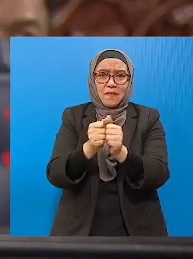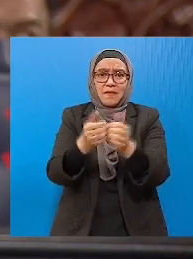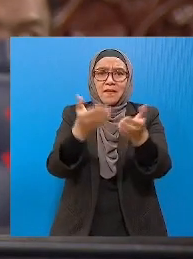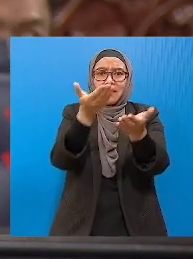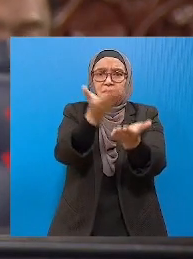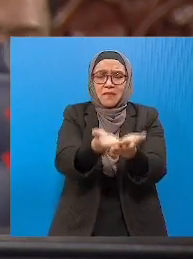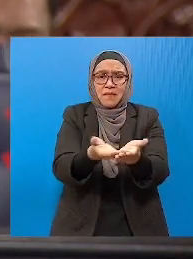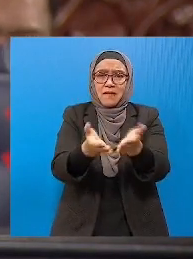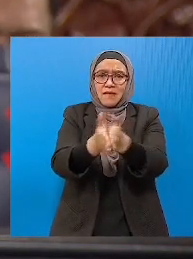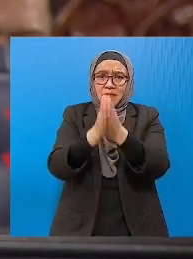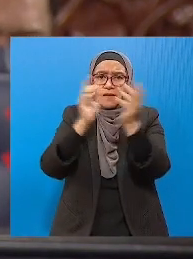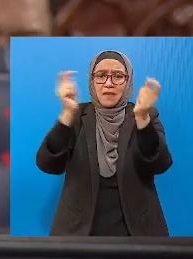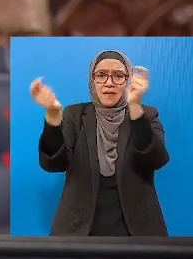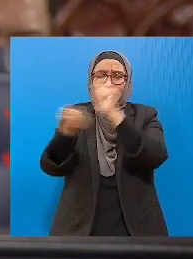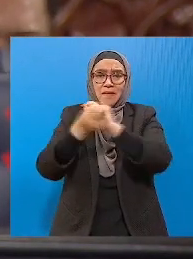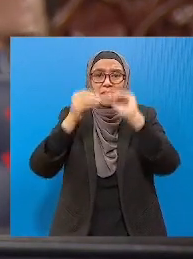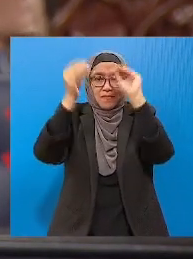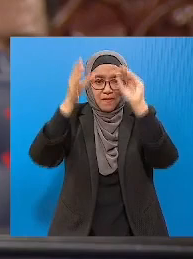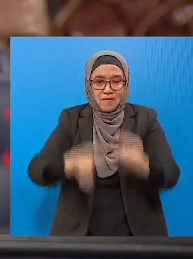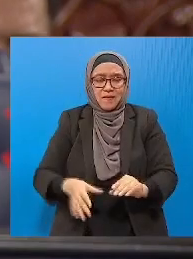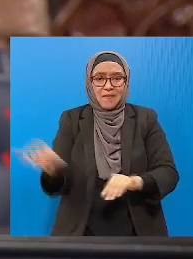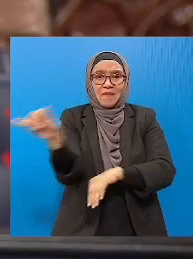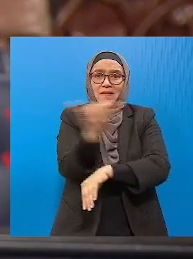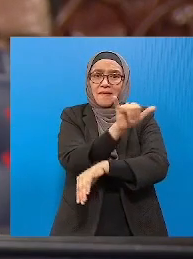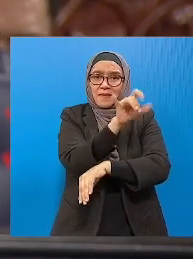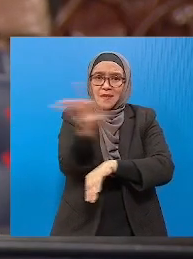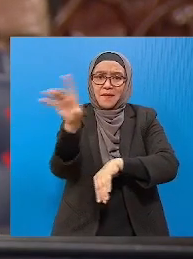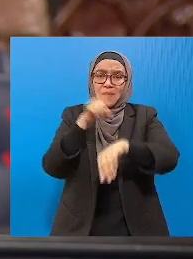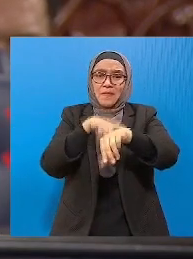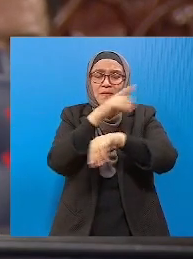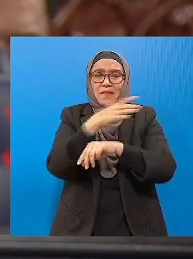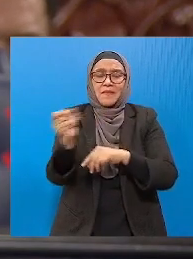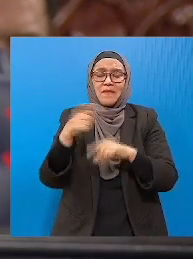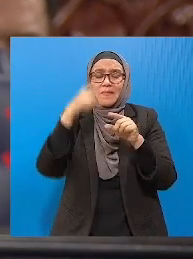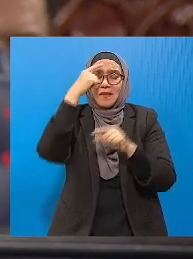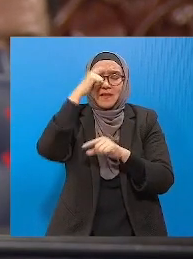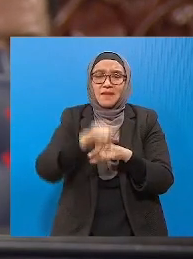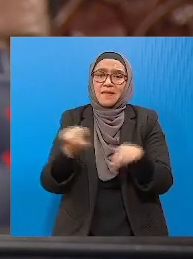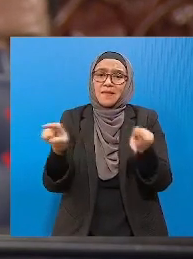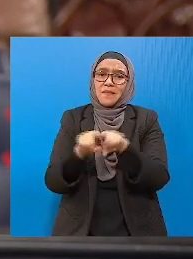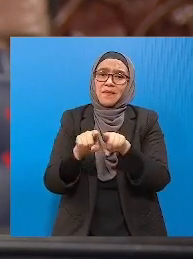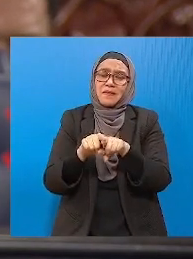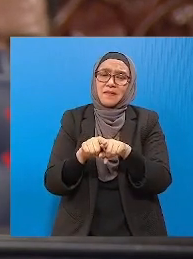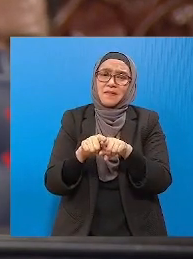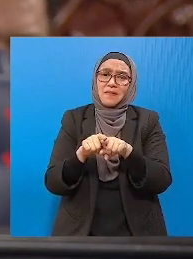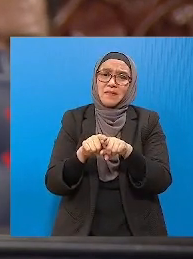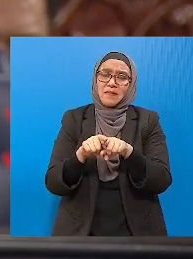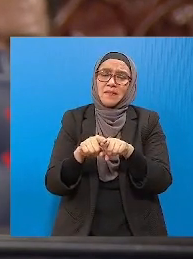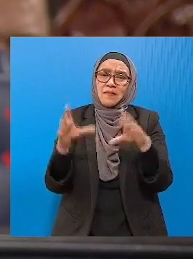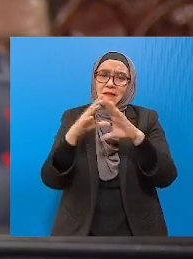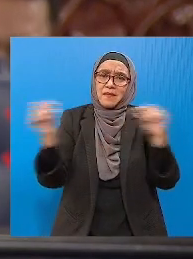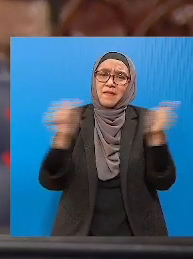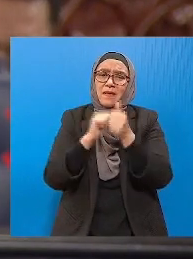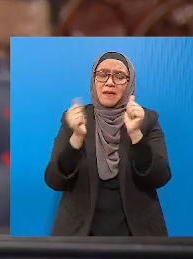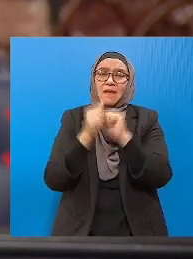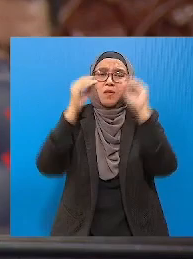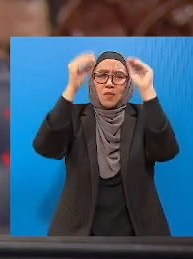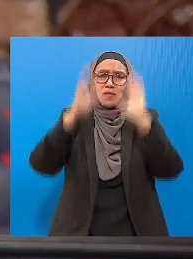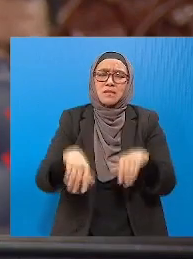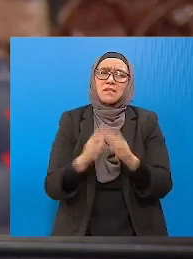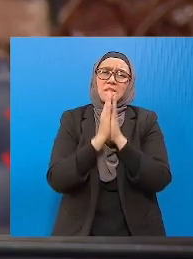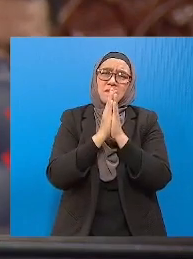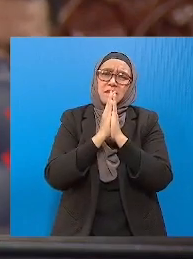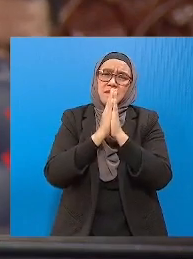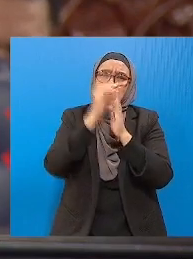sesi semesta dan sekaligus dapat menyelesaikan masalah guru duka lara yang sedang merayu agar suara mereka